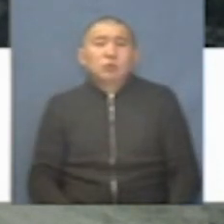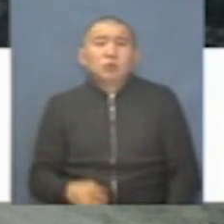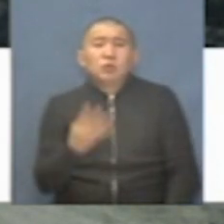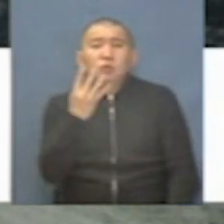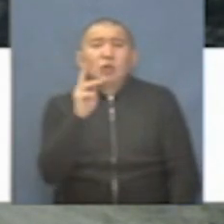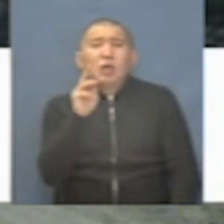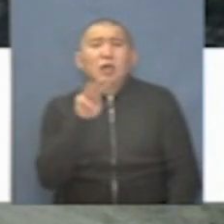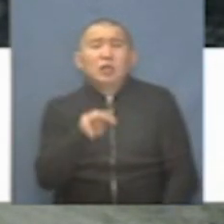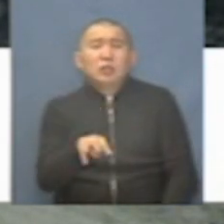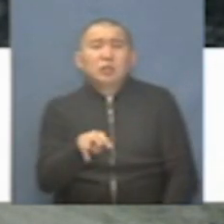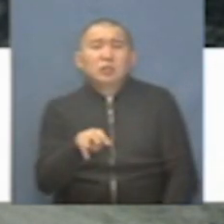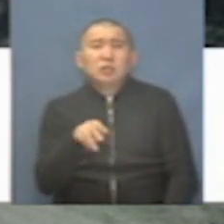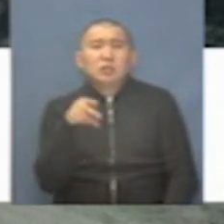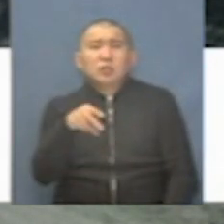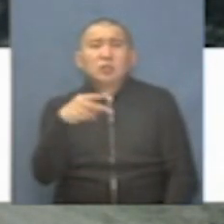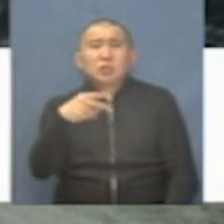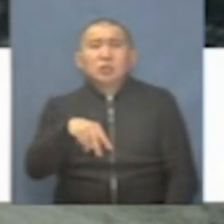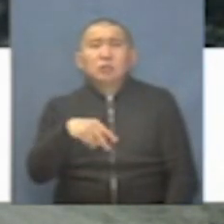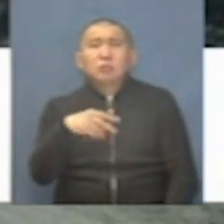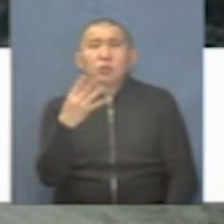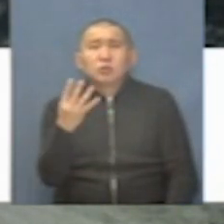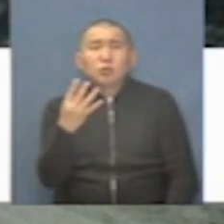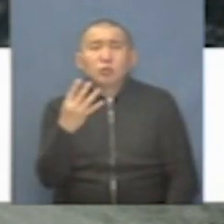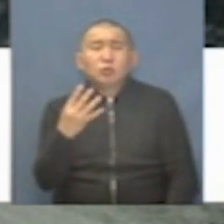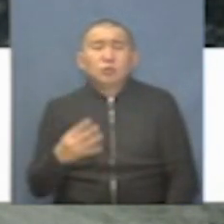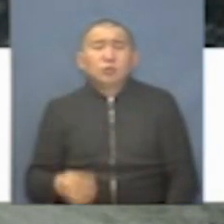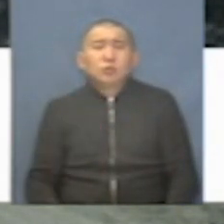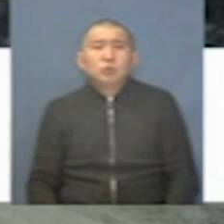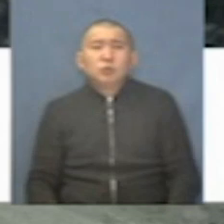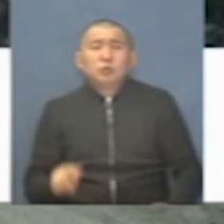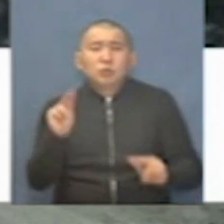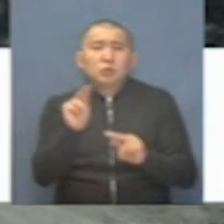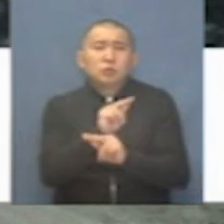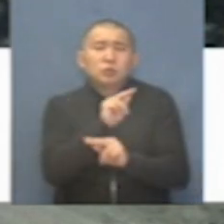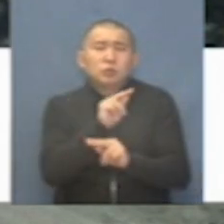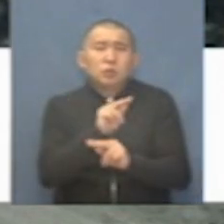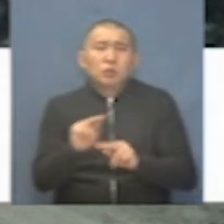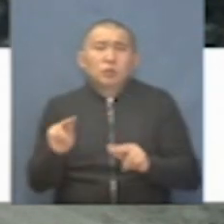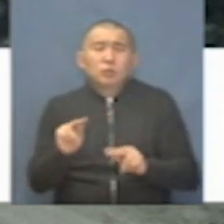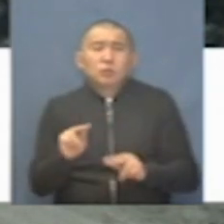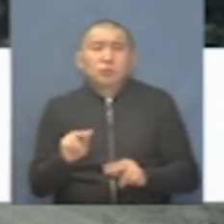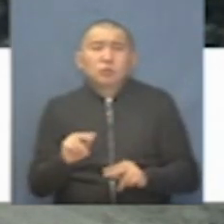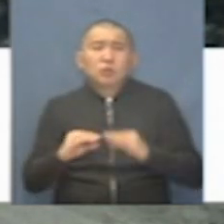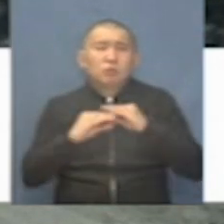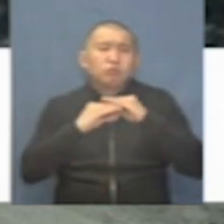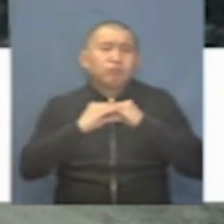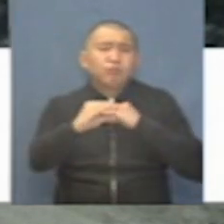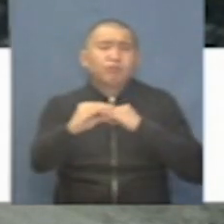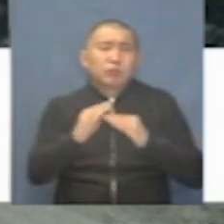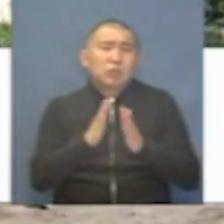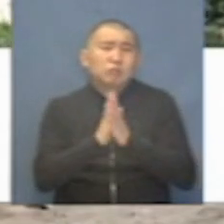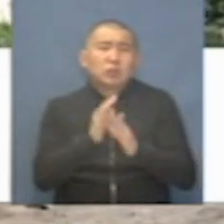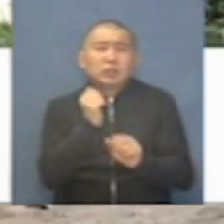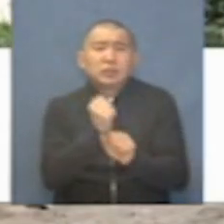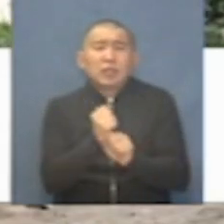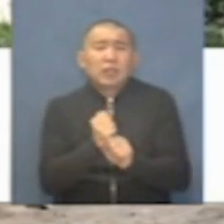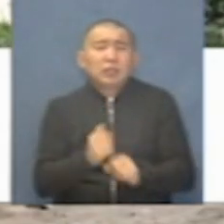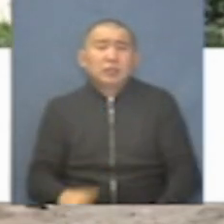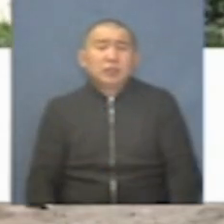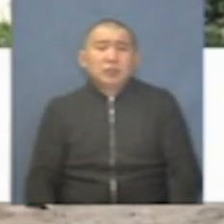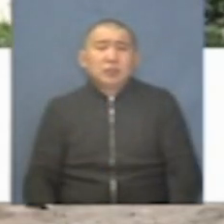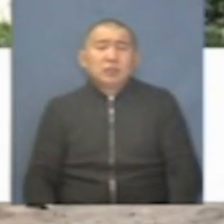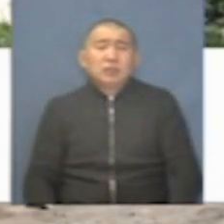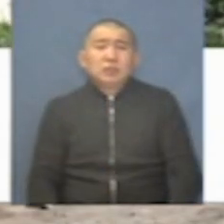4 шақырым жолды 2024 жол жылына байланысты күрделі жөндеуден өткізіп, асфальт төсеп беруді сұрайды.